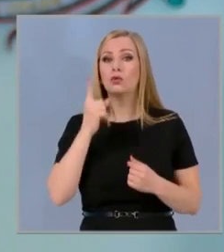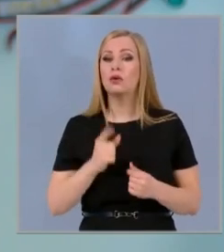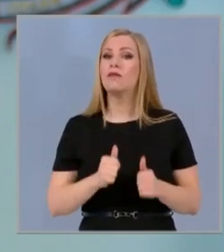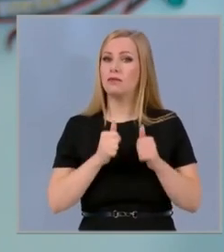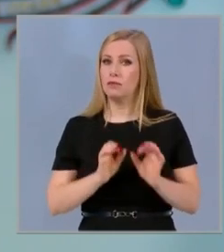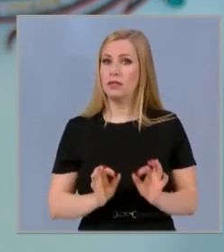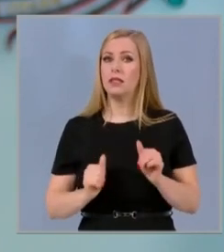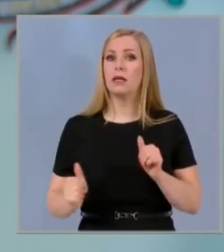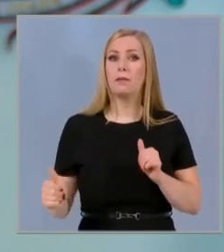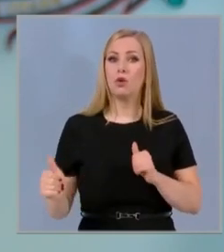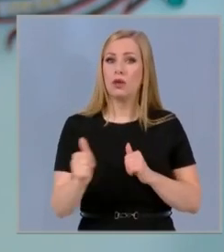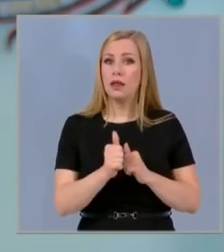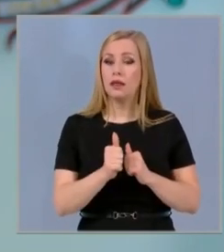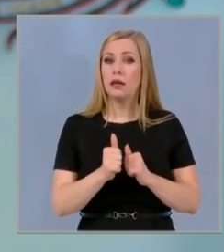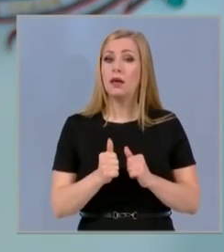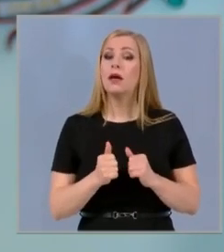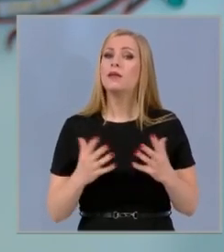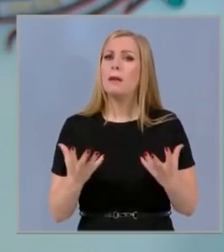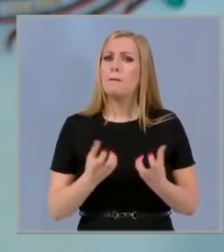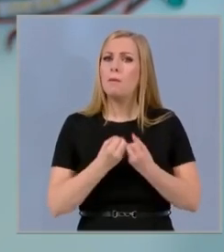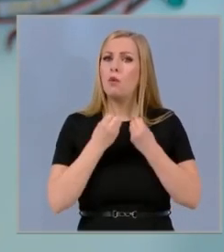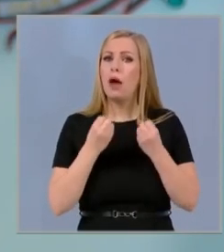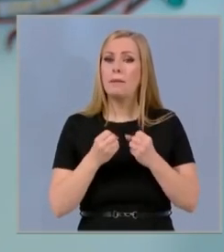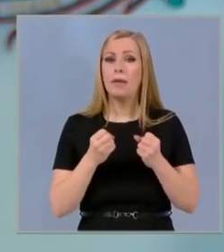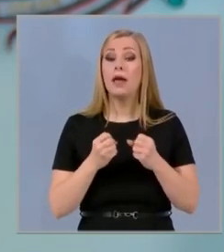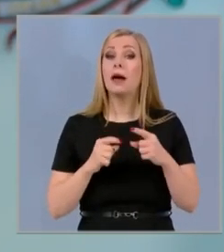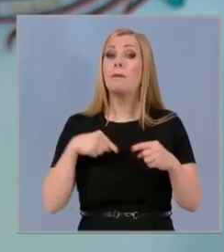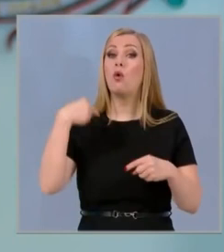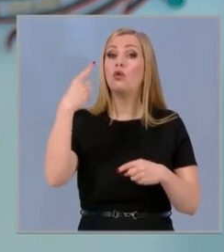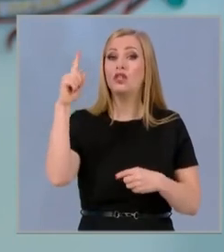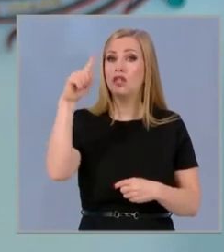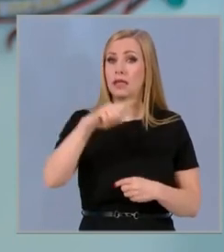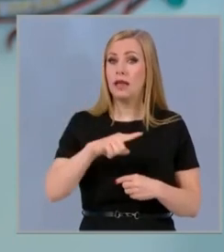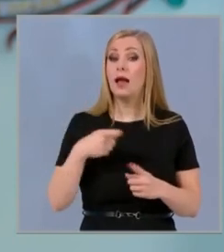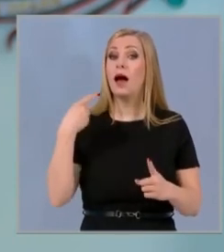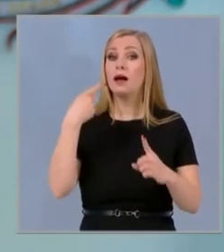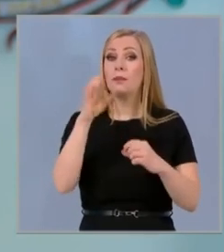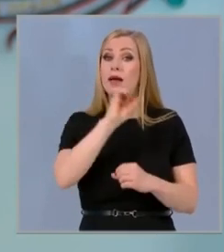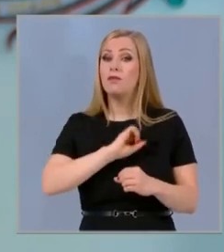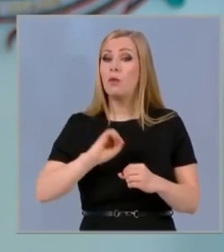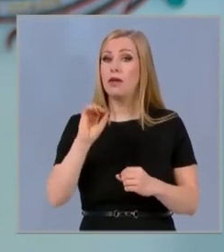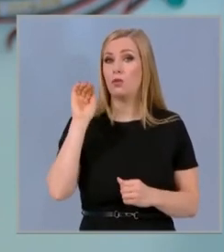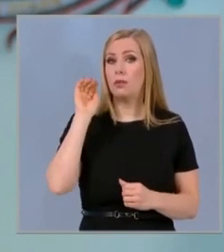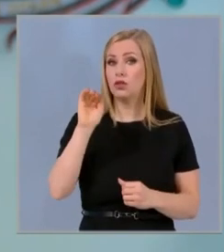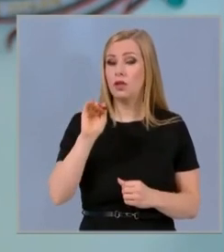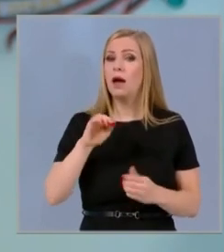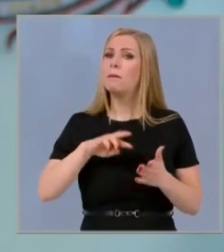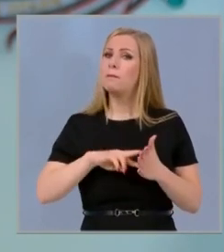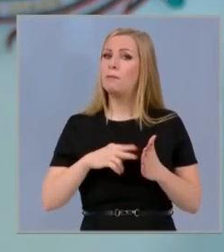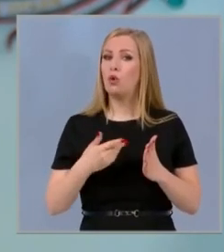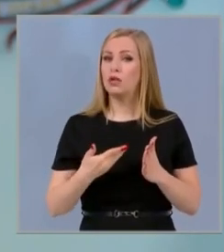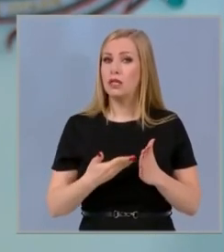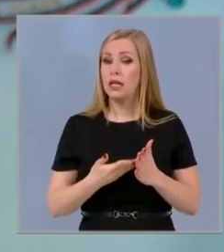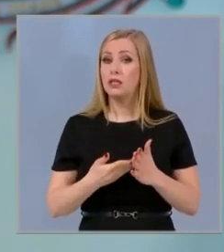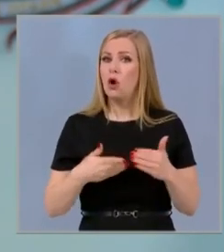приоритет. Да поеме необратимо към утрешния ден, към европейското ни бъдеще, към модернизация